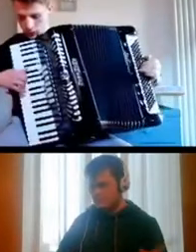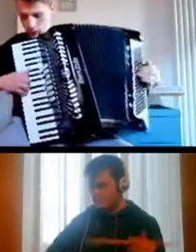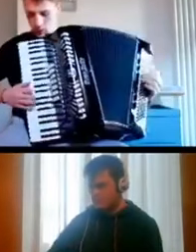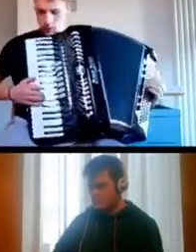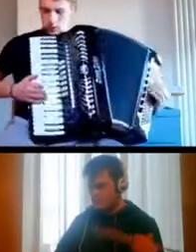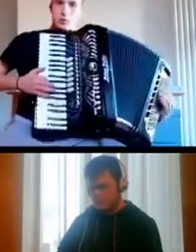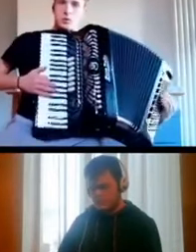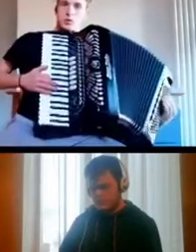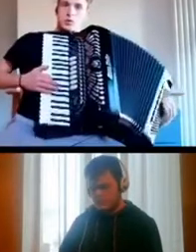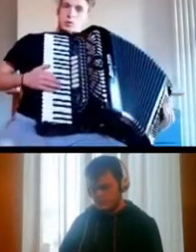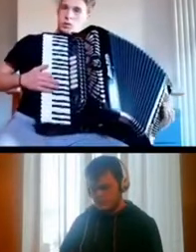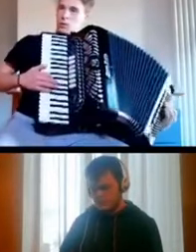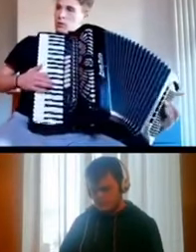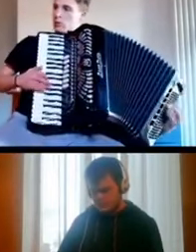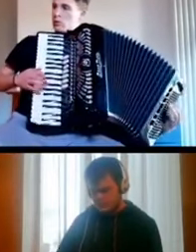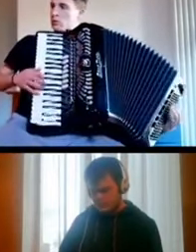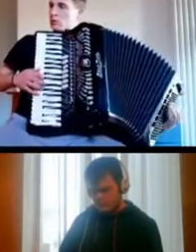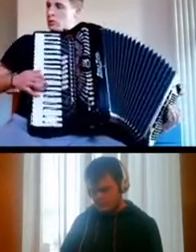basta